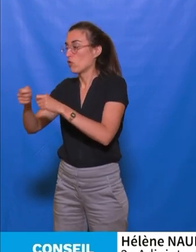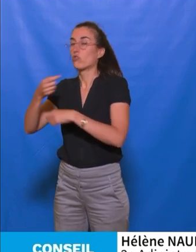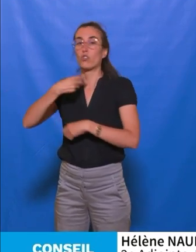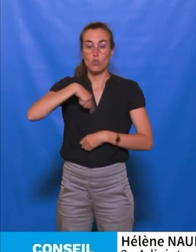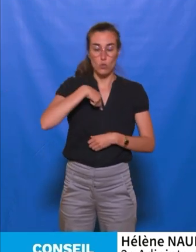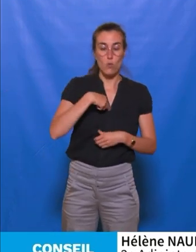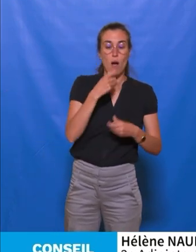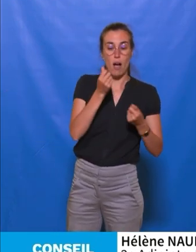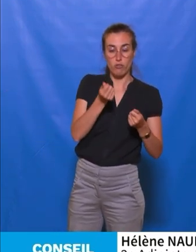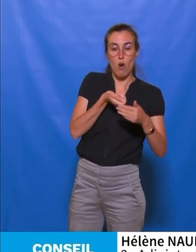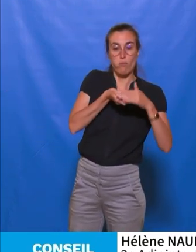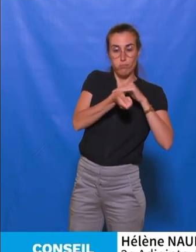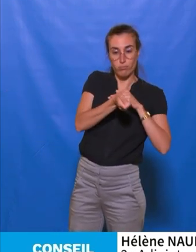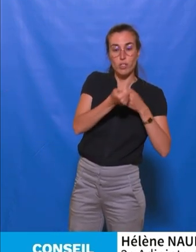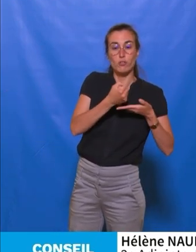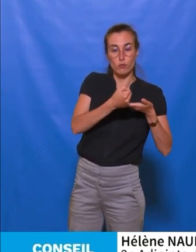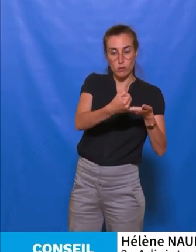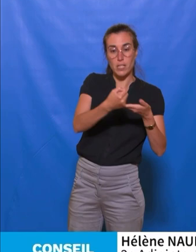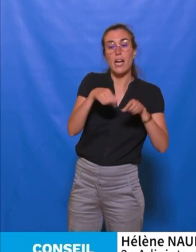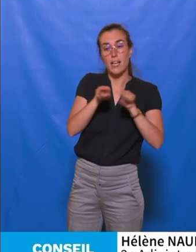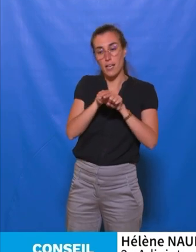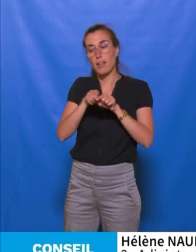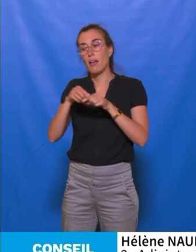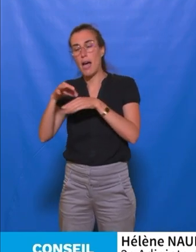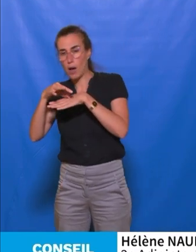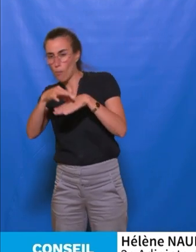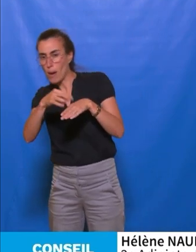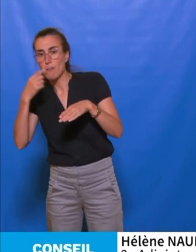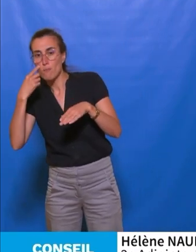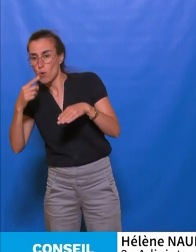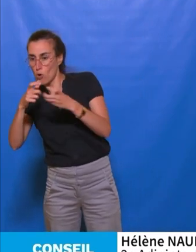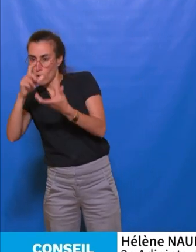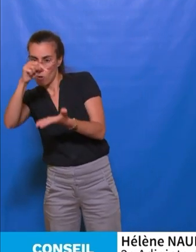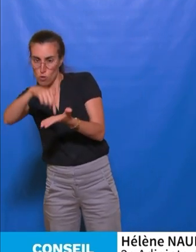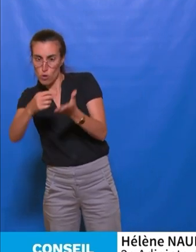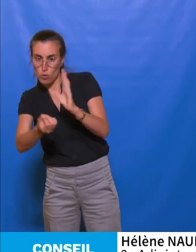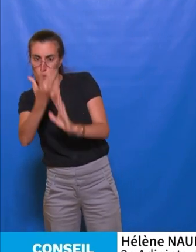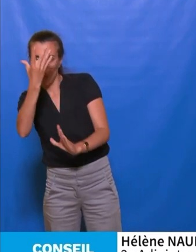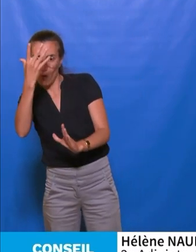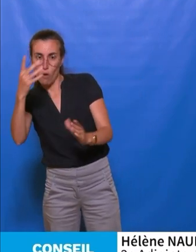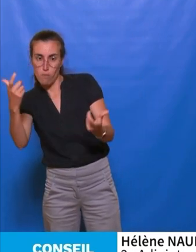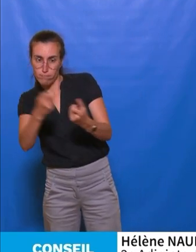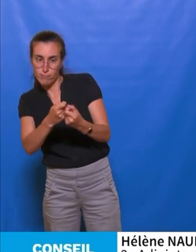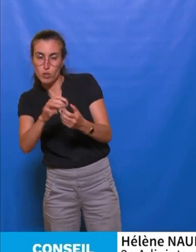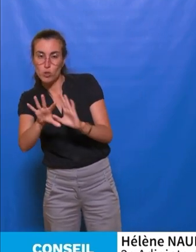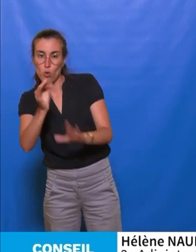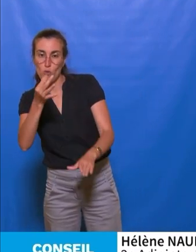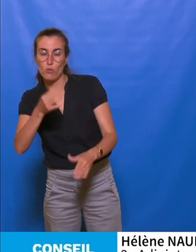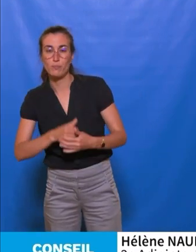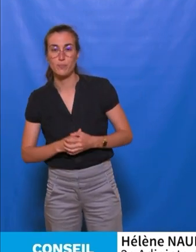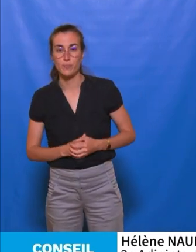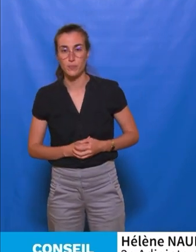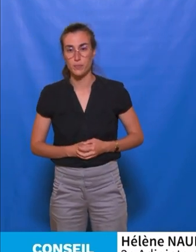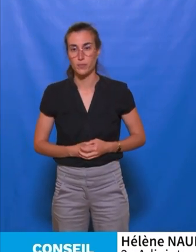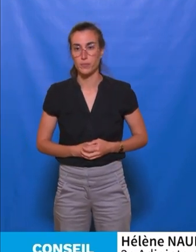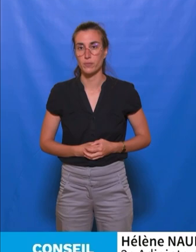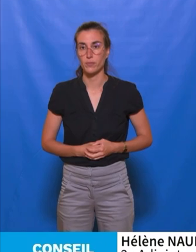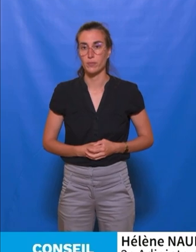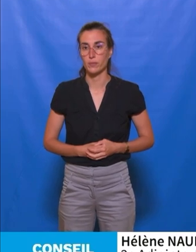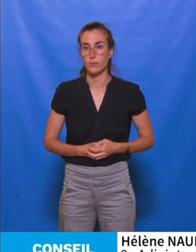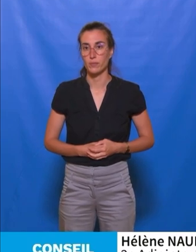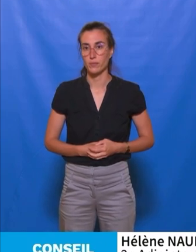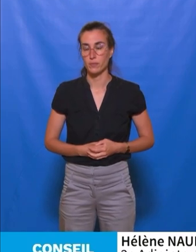qu'elle a été réalisée pour le début de cette année et nous aspirons, en les accompagnant, à ce que cette association retrouve rapidement un lieu